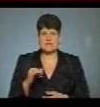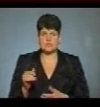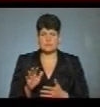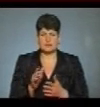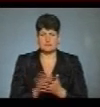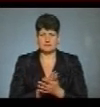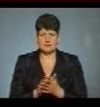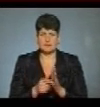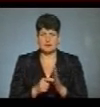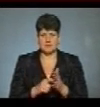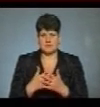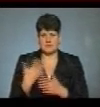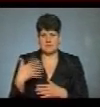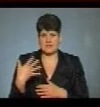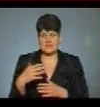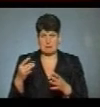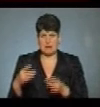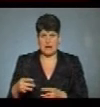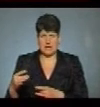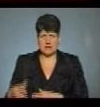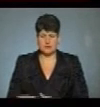там близько 50 таких пакетиків.